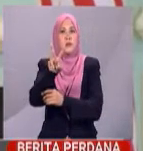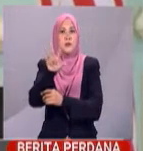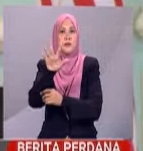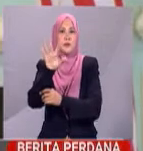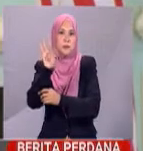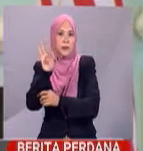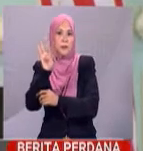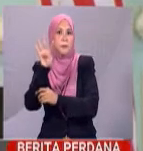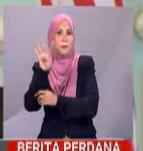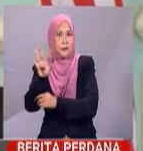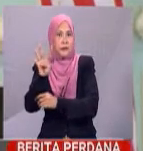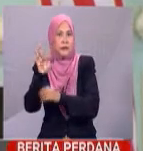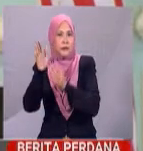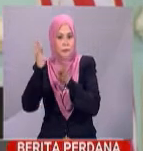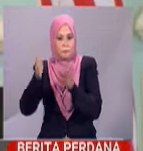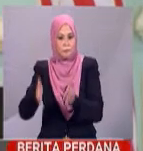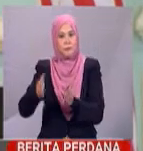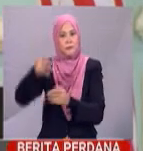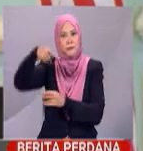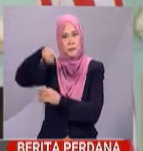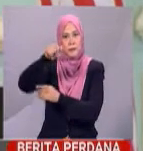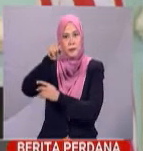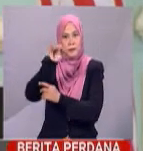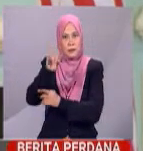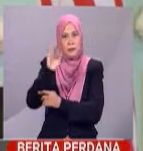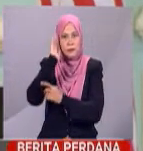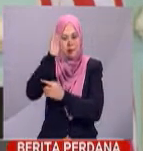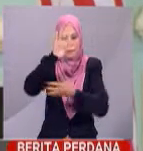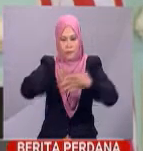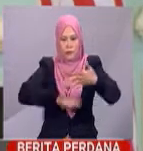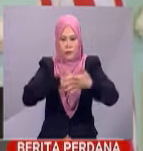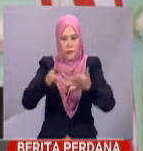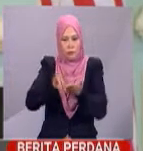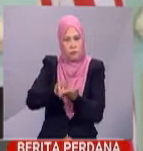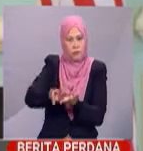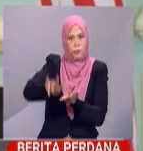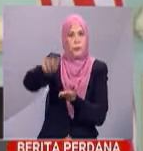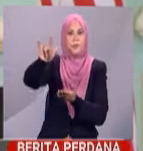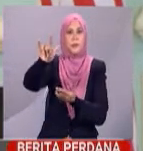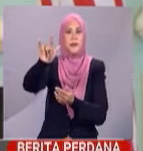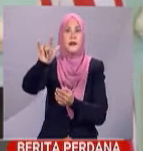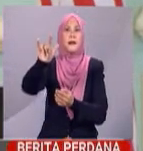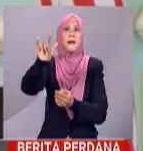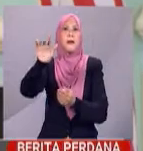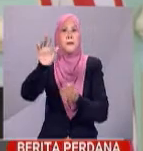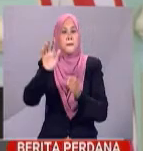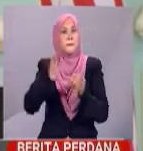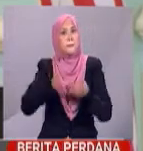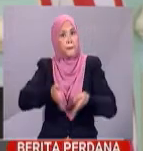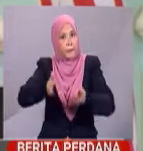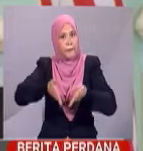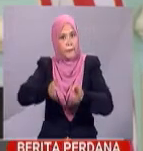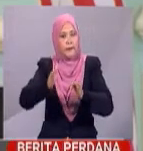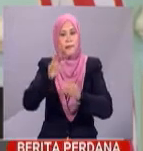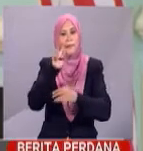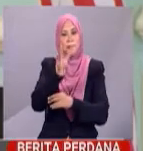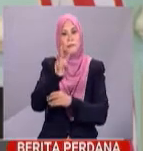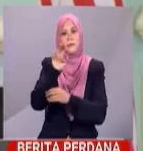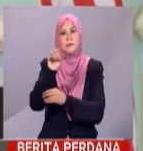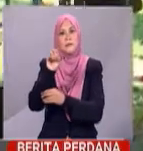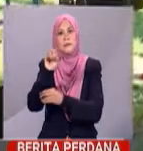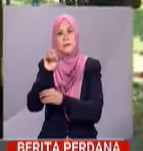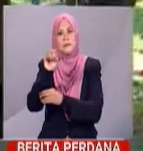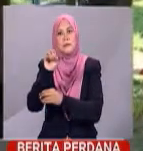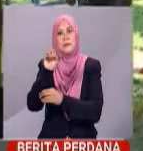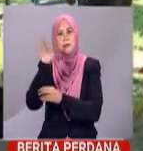1,294 parti dijadualkan berlepas ke Medan pada 22 Jun 2020.